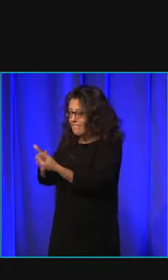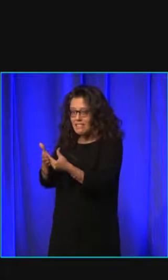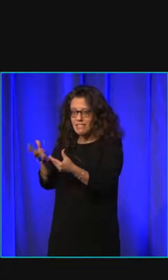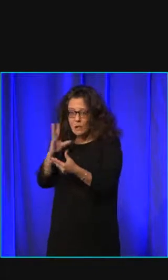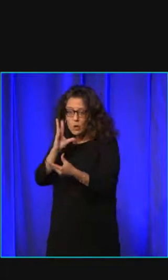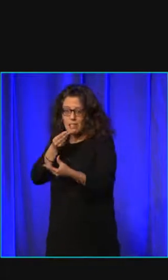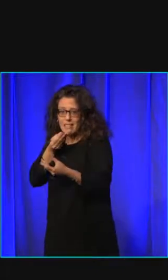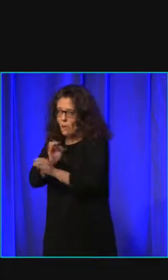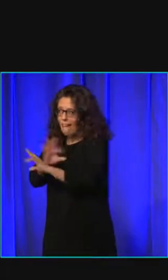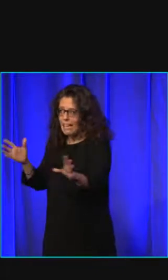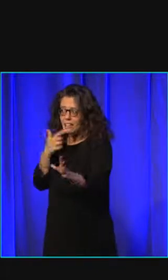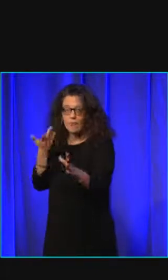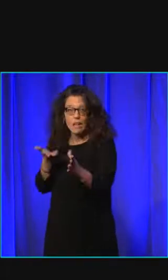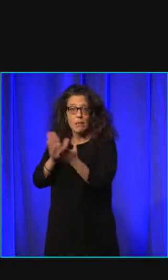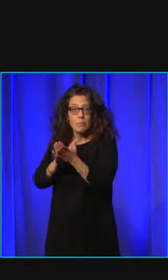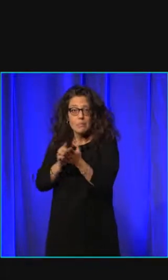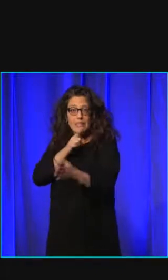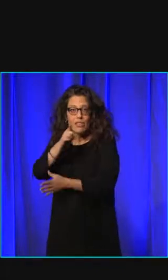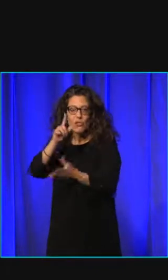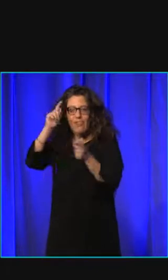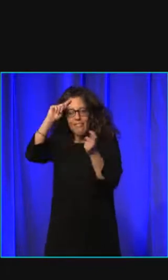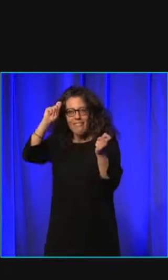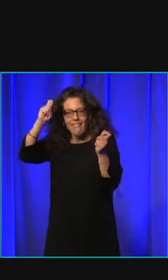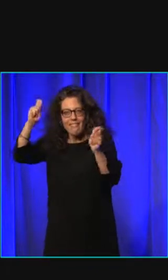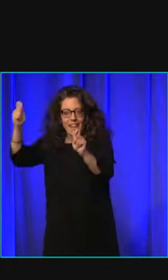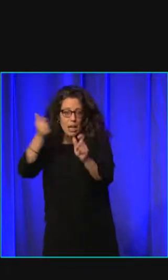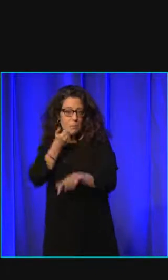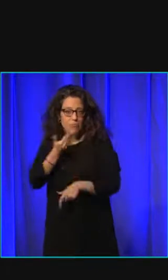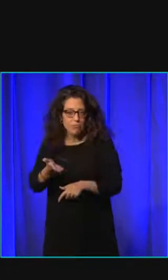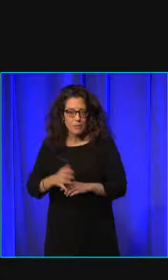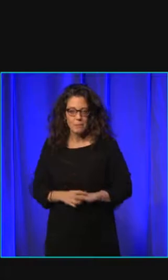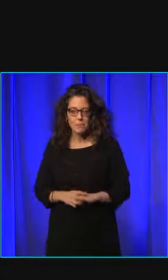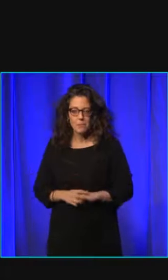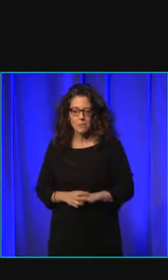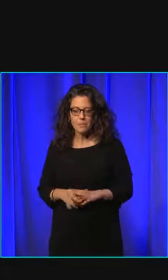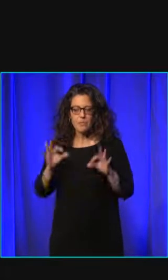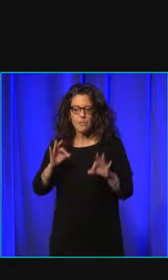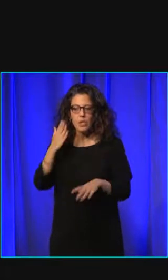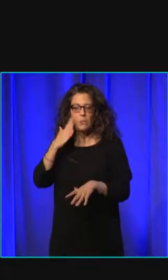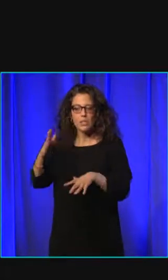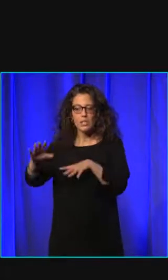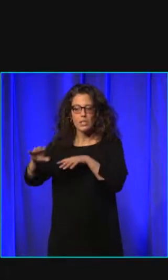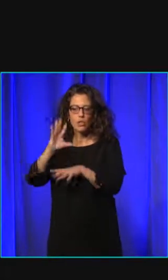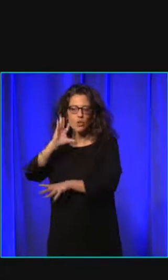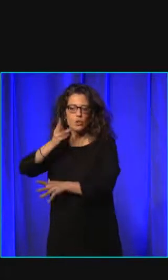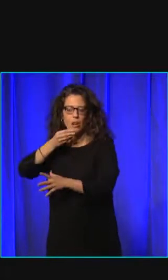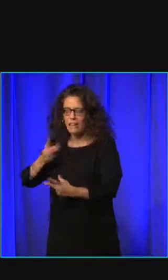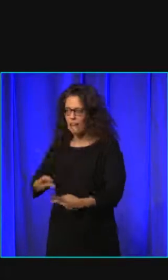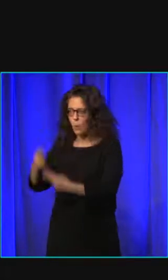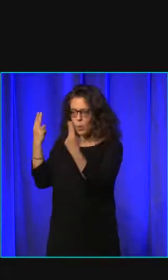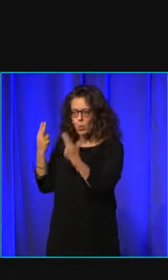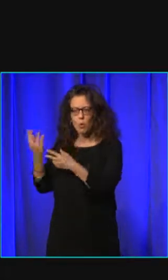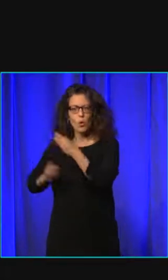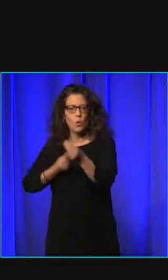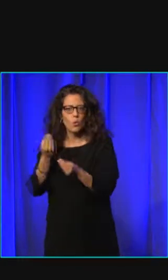à jour. Et il ajoute donc que si cette déprivation sensorielle, c'est-à-dire ce manque